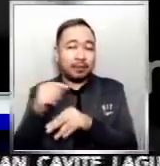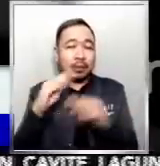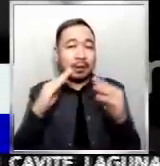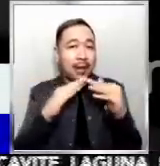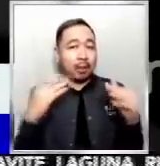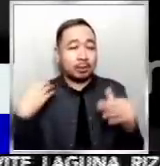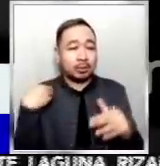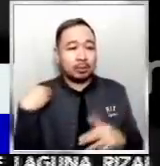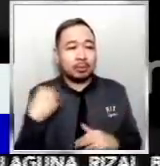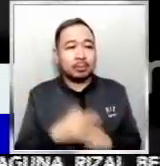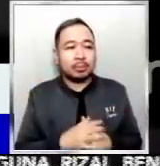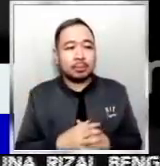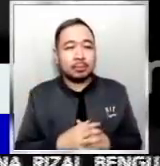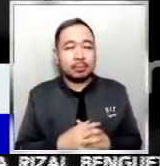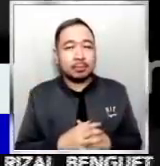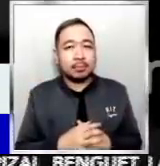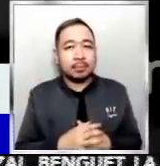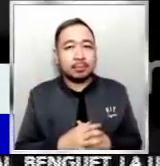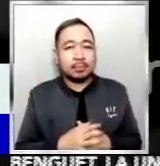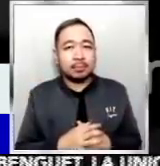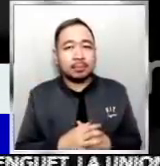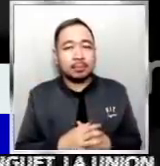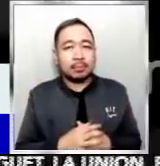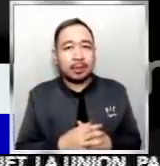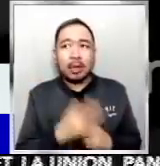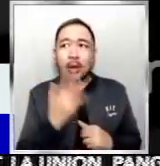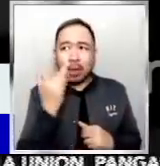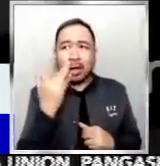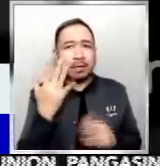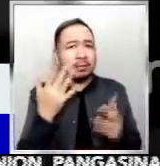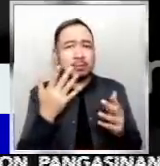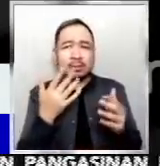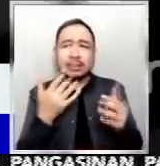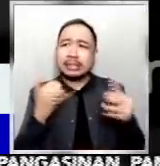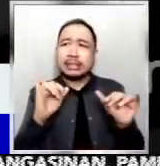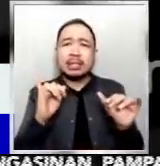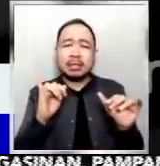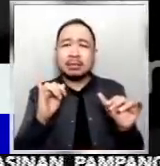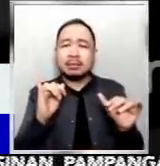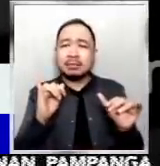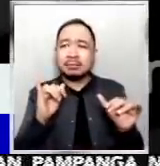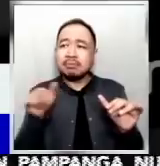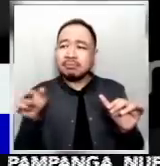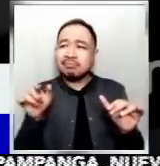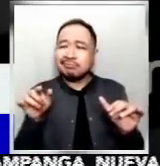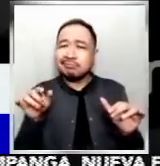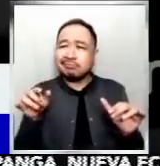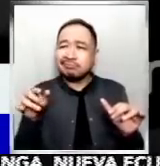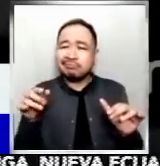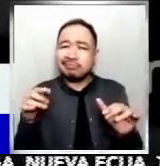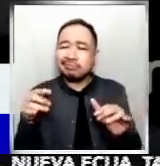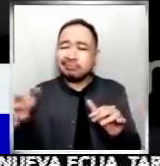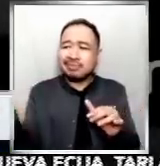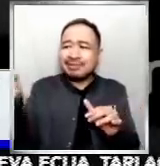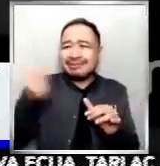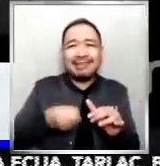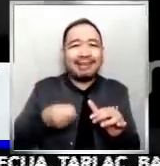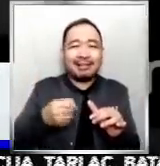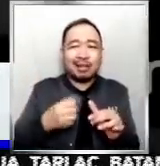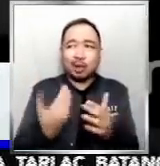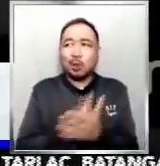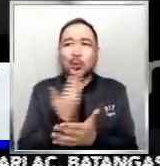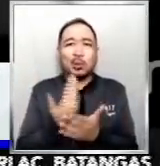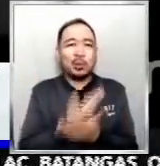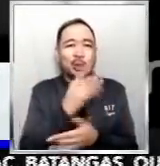nakakakuha pa rin hanggang ngayon ng kasambahay itong